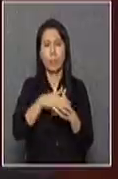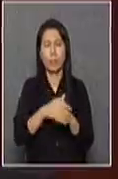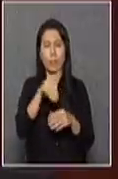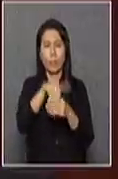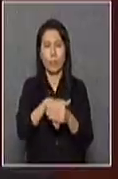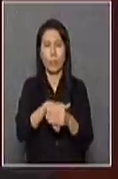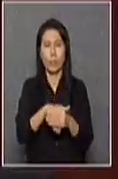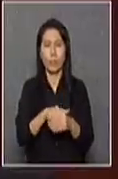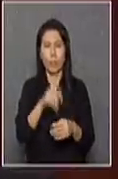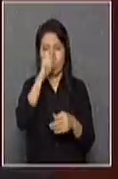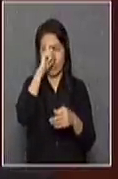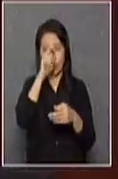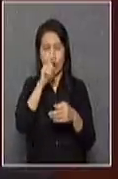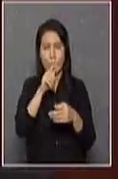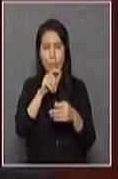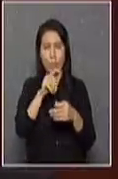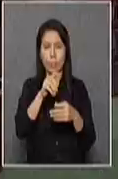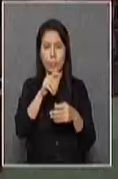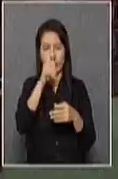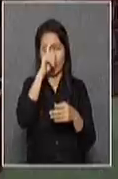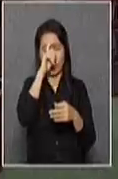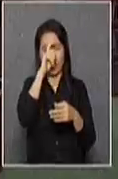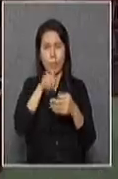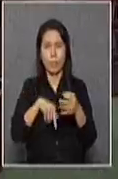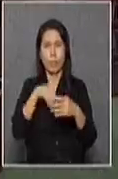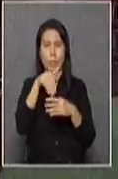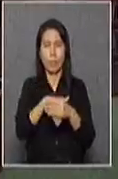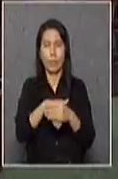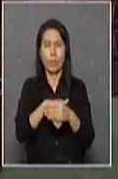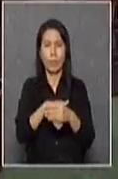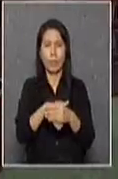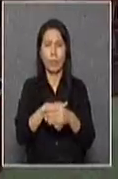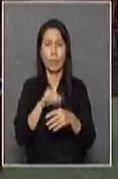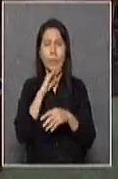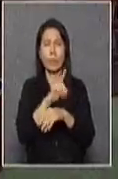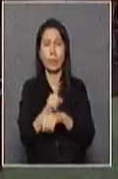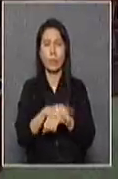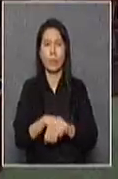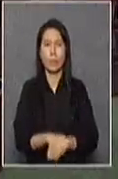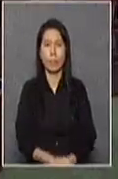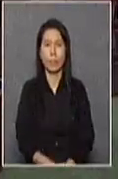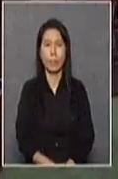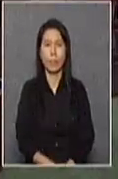決。陳志全議員要求記名表決，表決鐘響1分鐘。